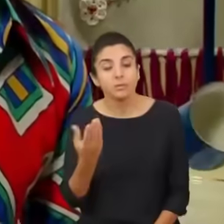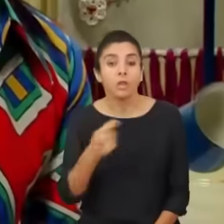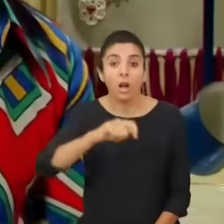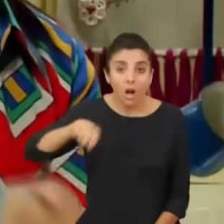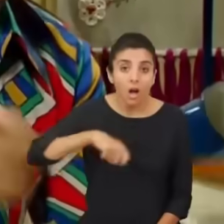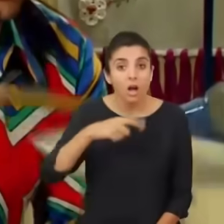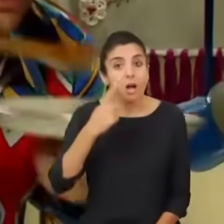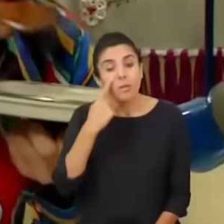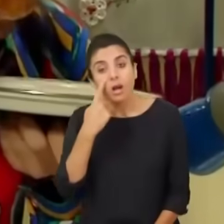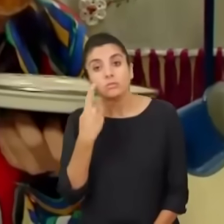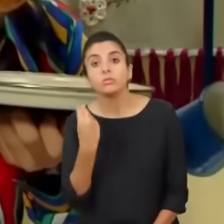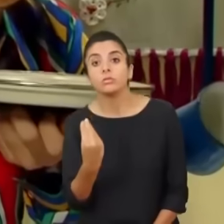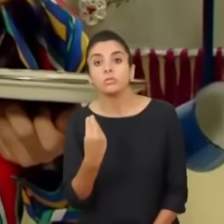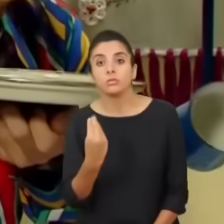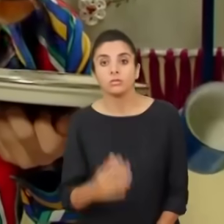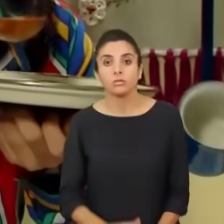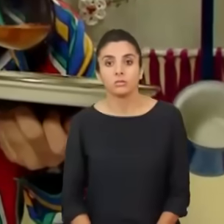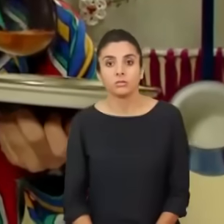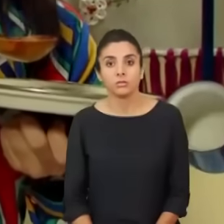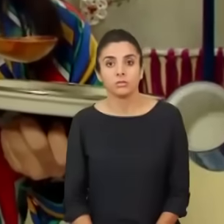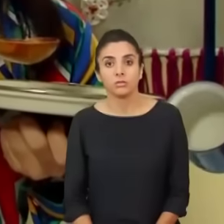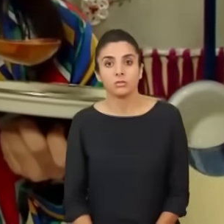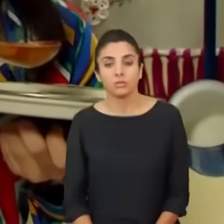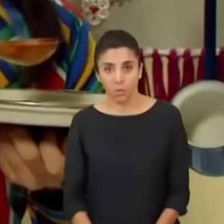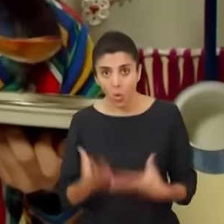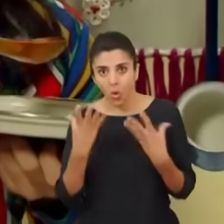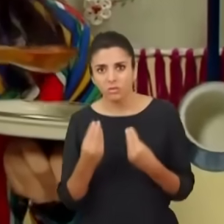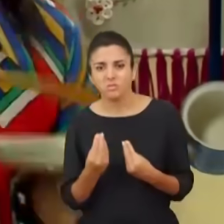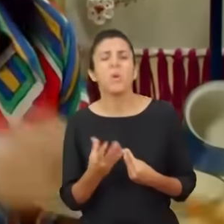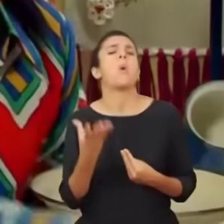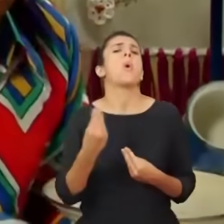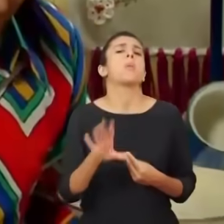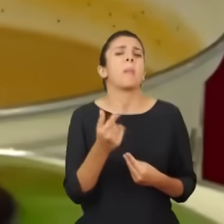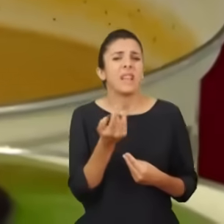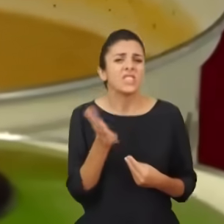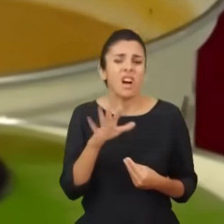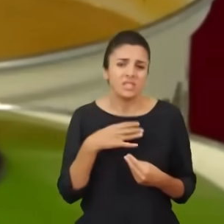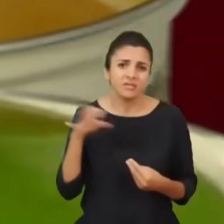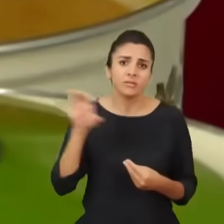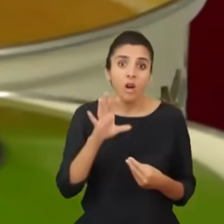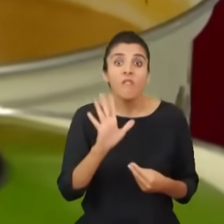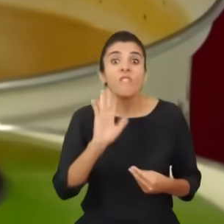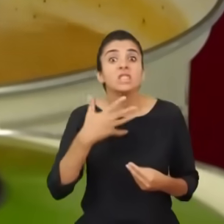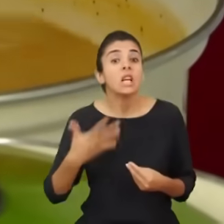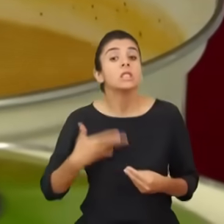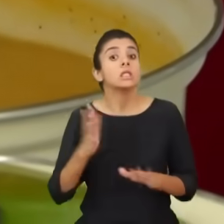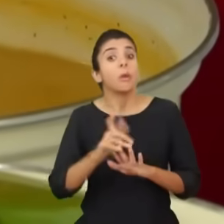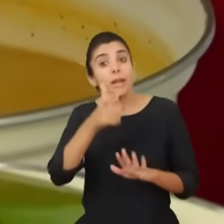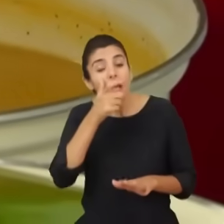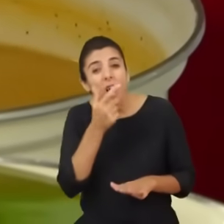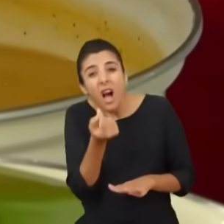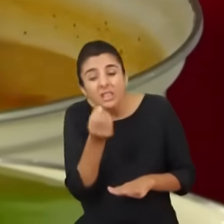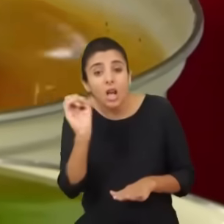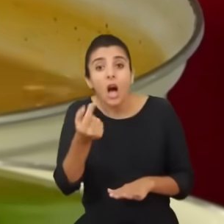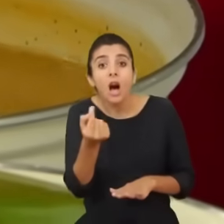çevireceksin. Alacaksın. Evet. Ondan sonra. Oldu değil mi? Yakala. Biraz daha. Şahinciğim bak çok olmasın tamam, dikkat et. Ucundan